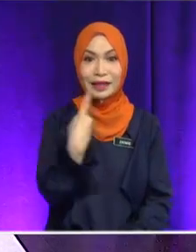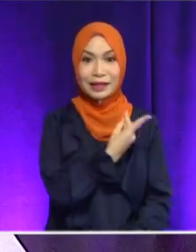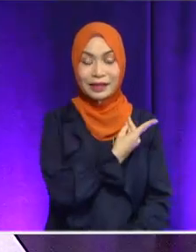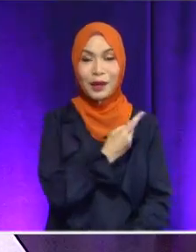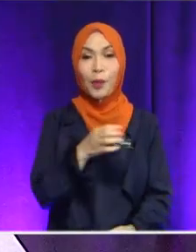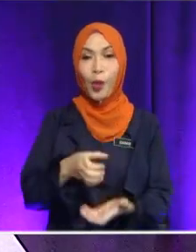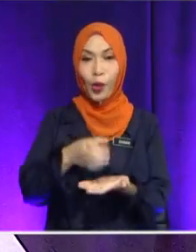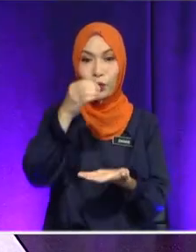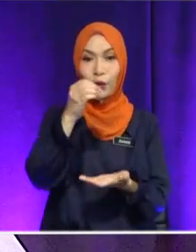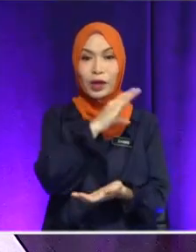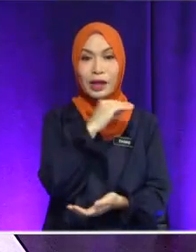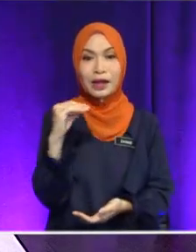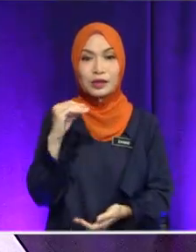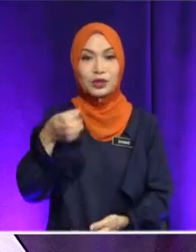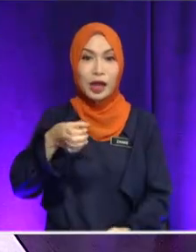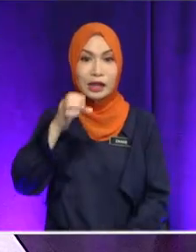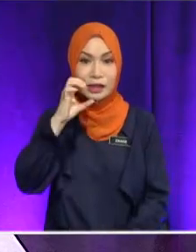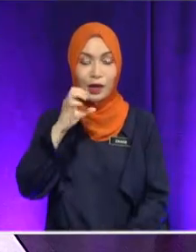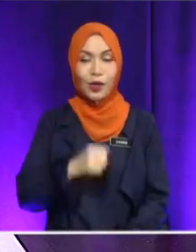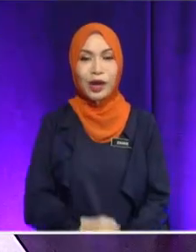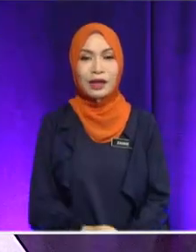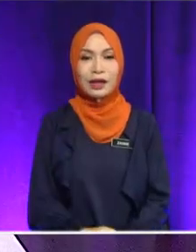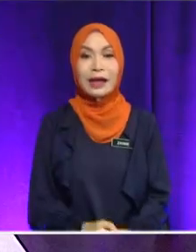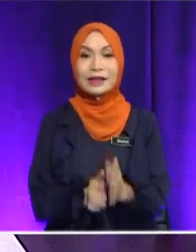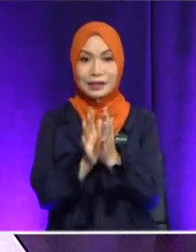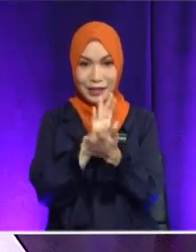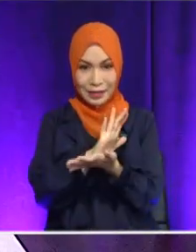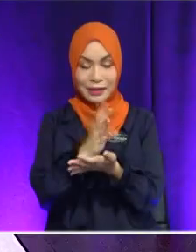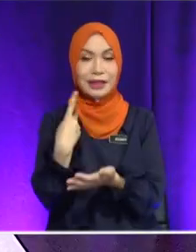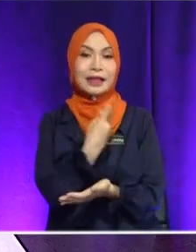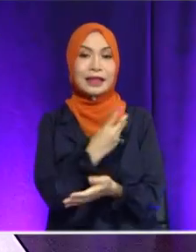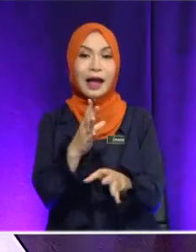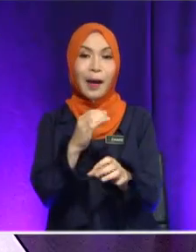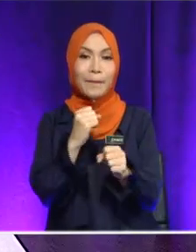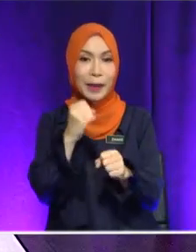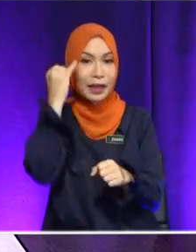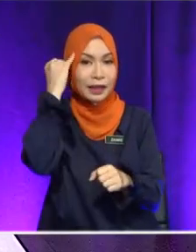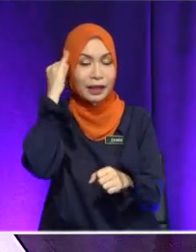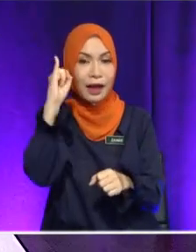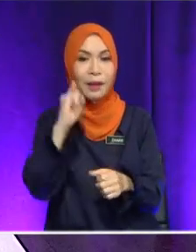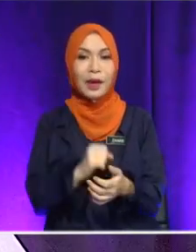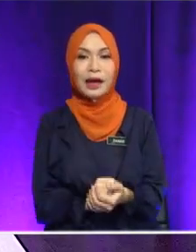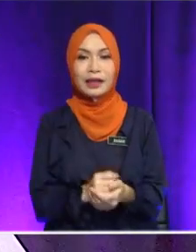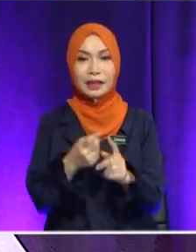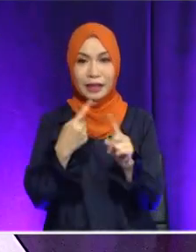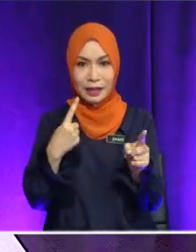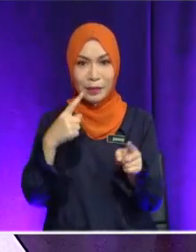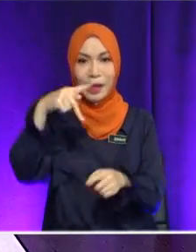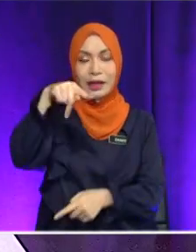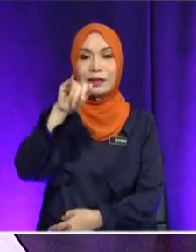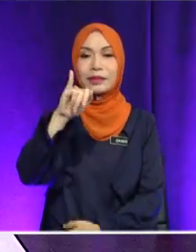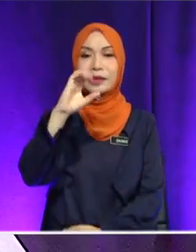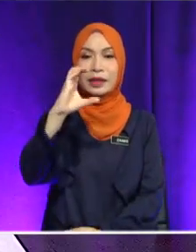maksudnya kalau untuk lukisan ini kita mengambil Ilham ataupun inspirasi daripada lukisan Pablo Pikachu